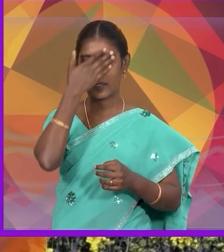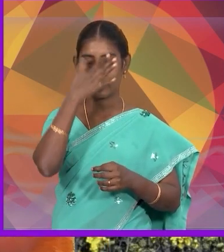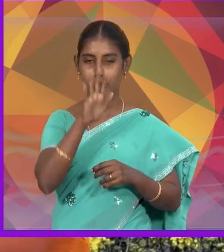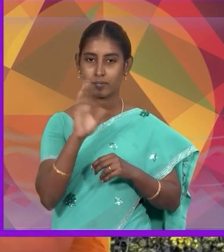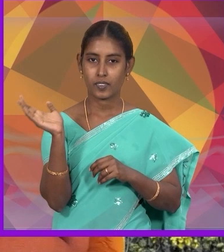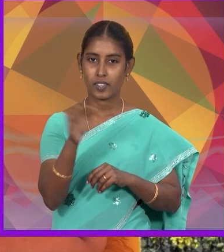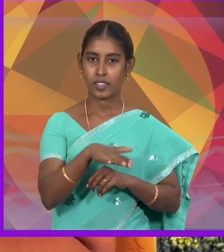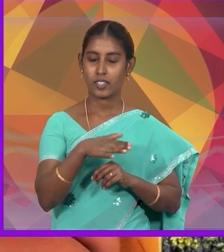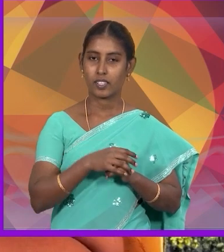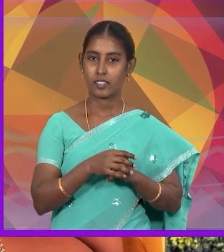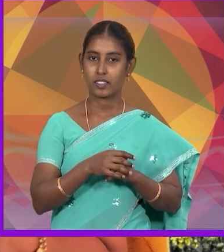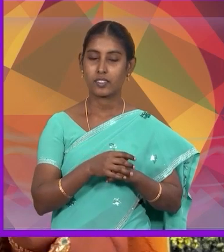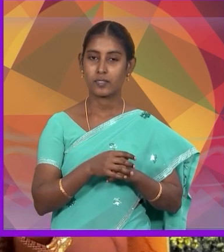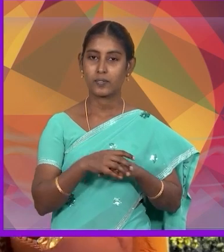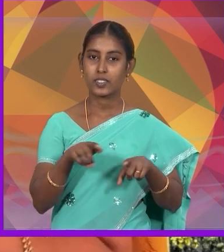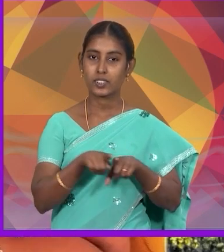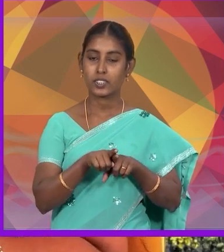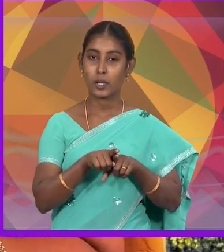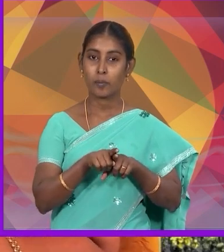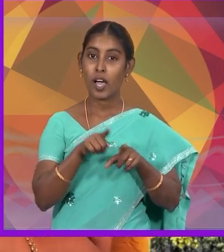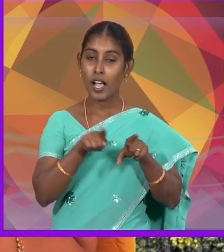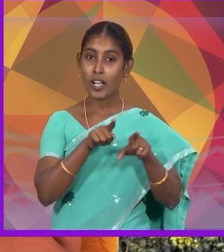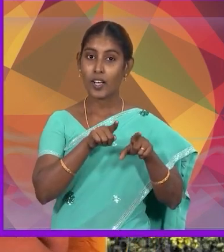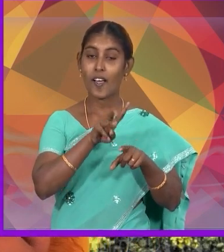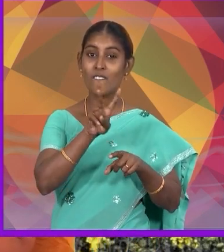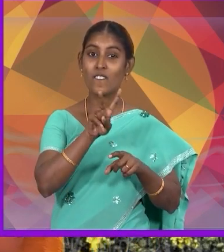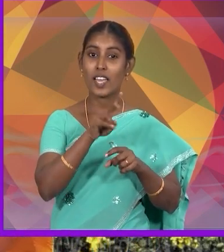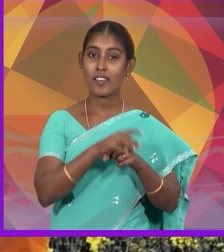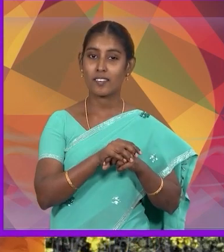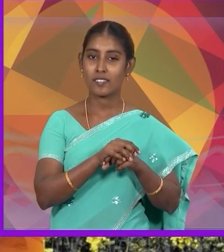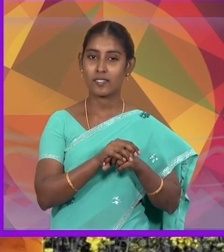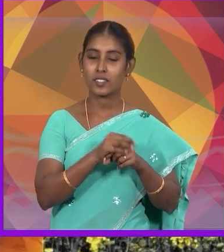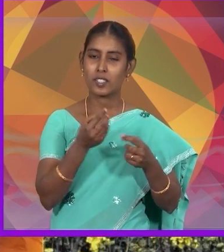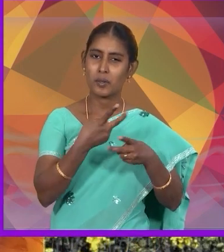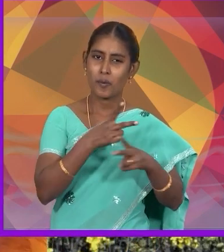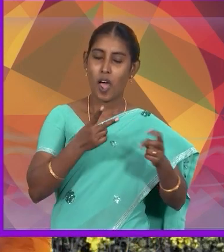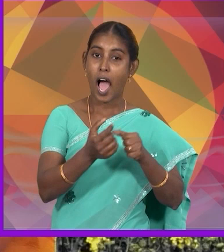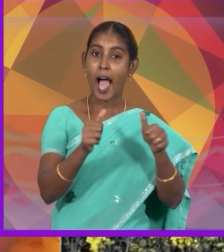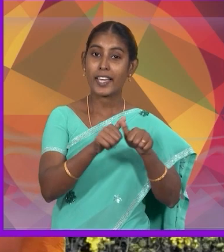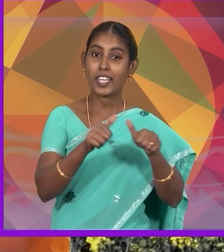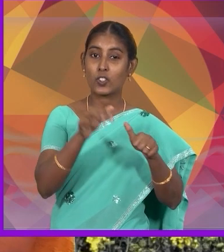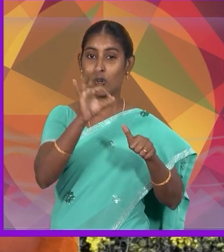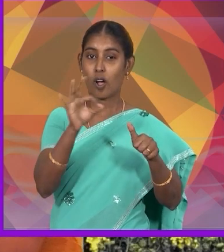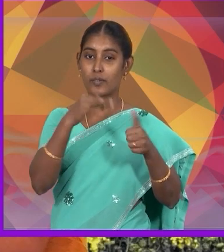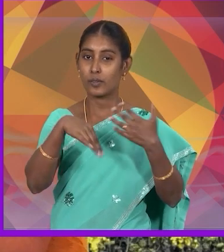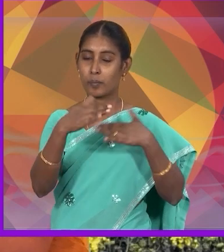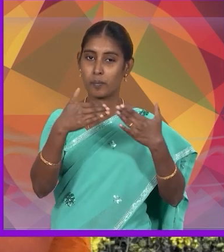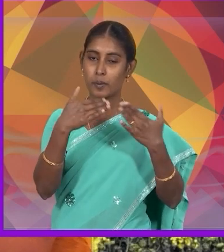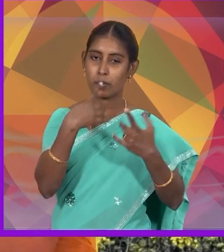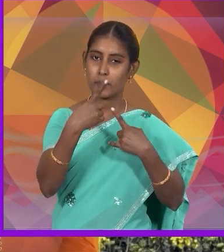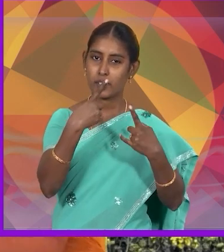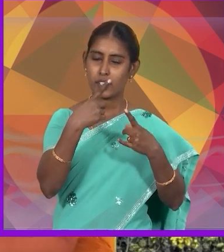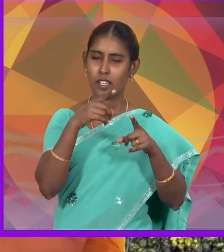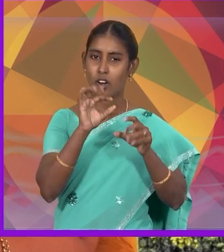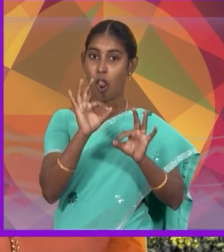அப்ப கிராமத்துக்கு வந்து வேளாண்மை அலுவலகத்தை அணுகி, இப்ப பாத்தீங்கன்னா இயற்கை உரங்கள், மண்புழு உரம், அதுக்கப்புறம் தரமான